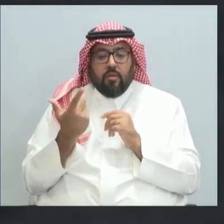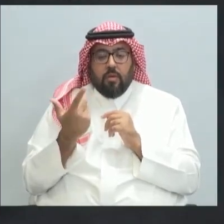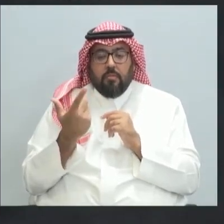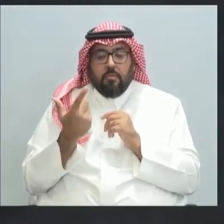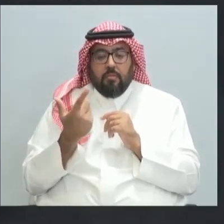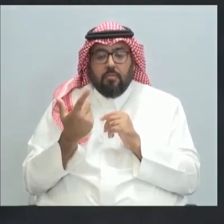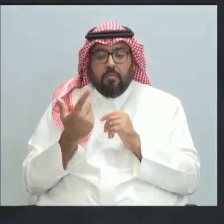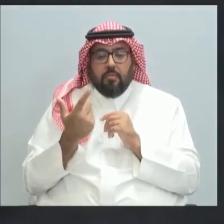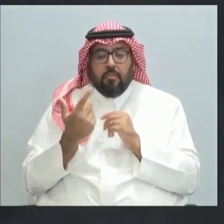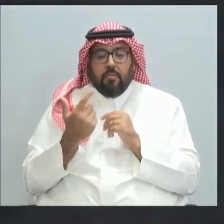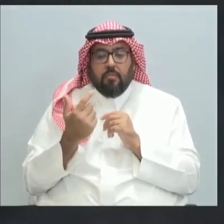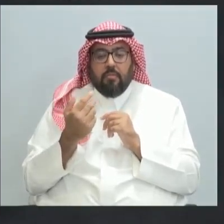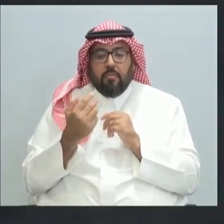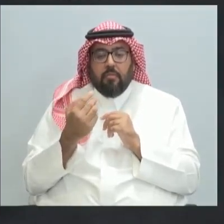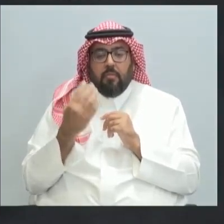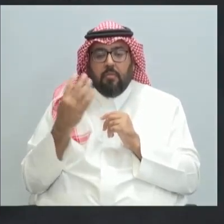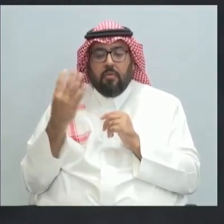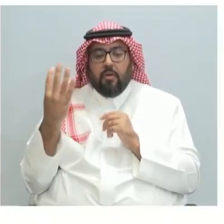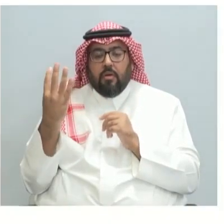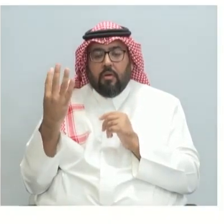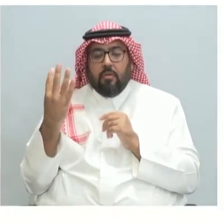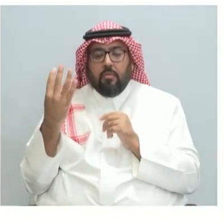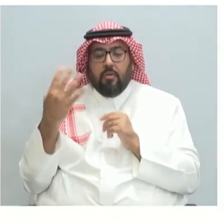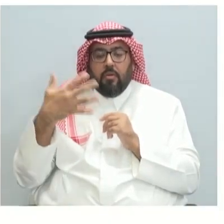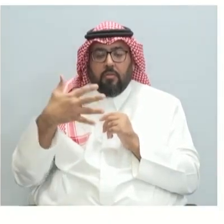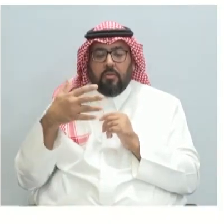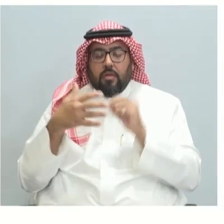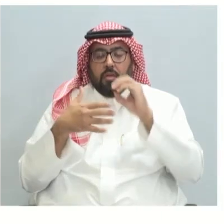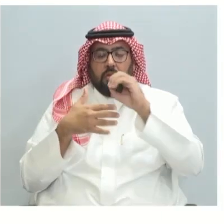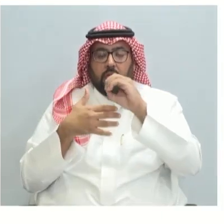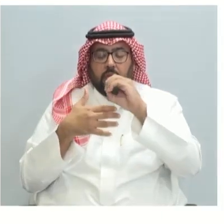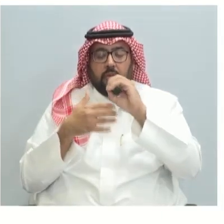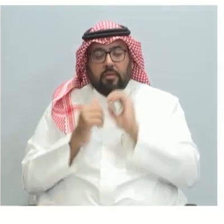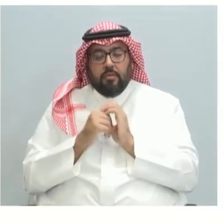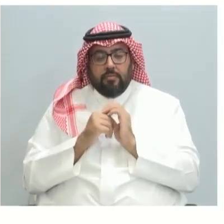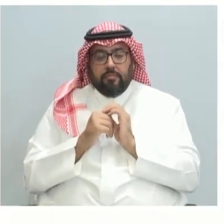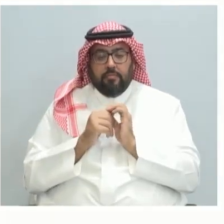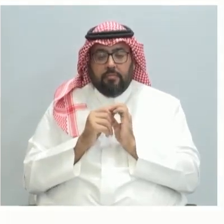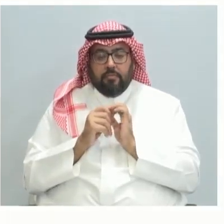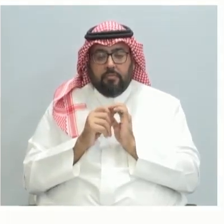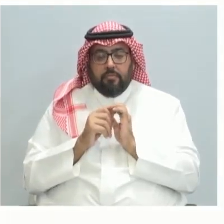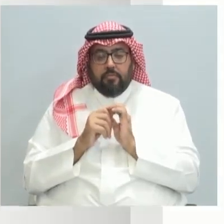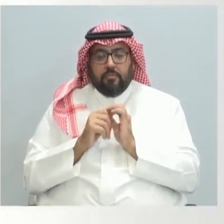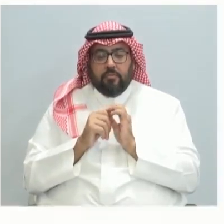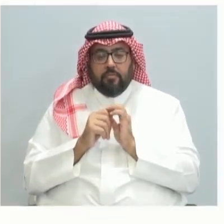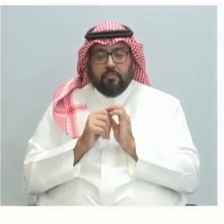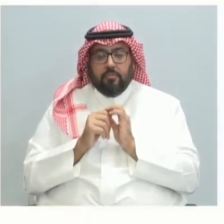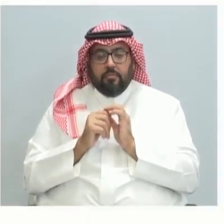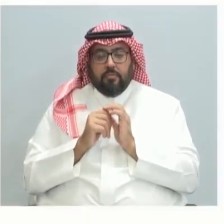نعم ناتج الضرب يساوي اربعه وخمسين درجه اربعه وخمسين درجه